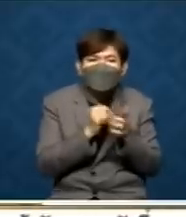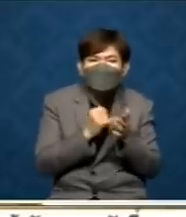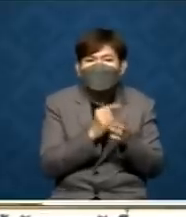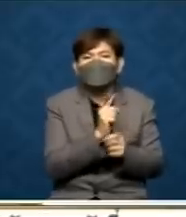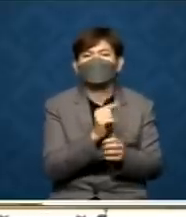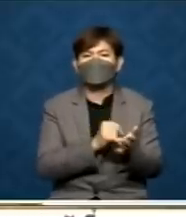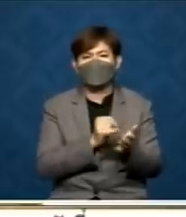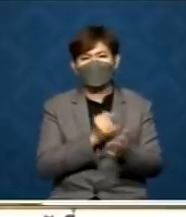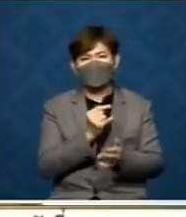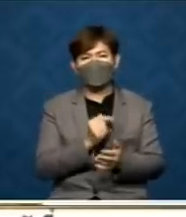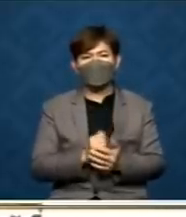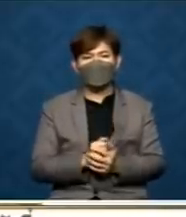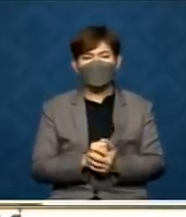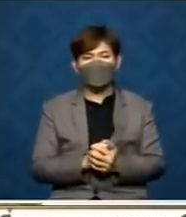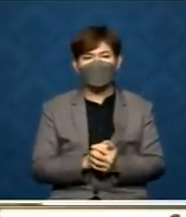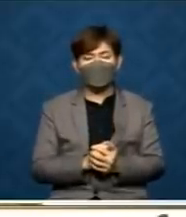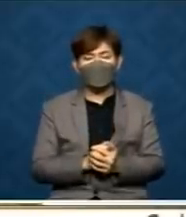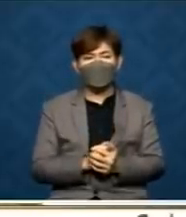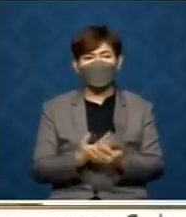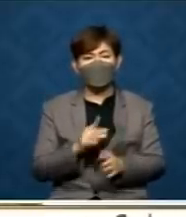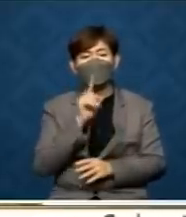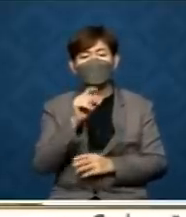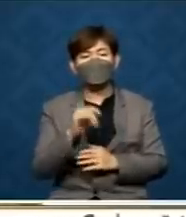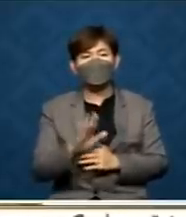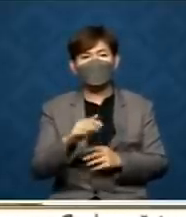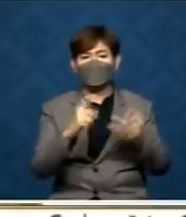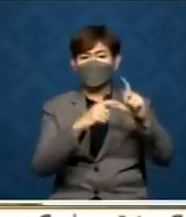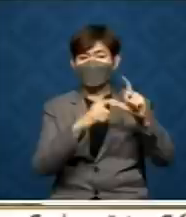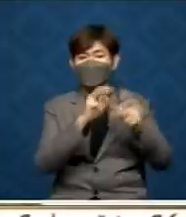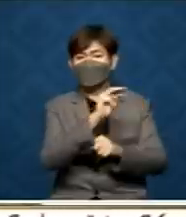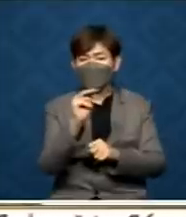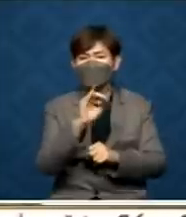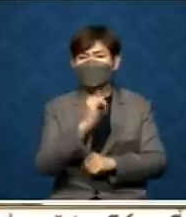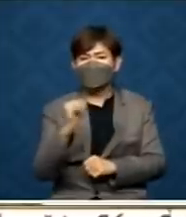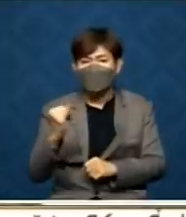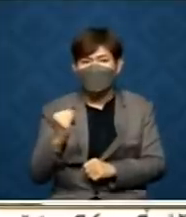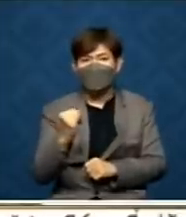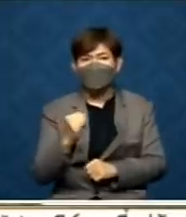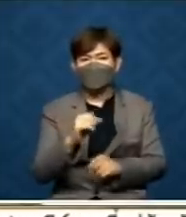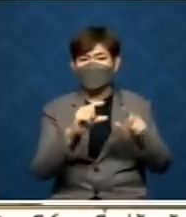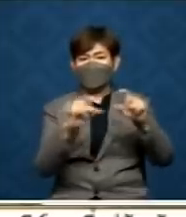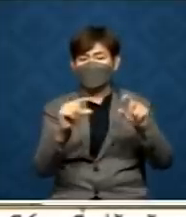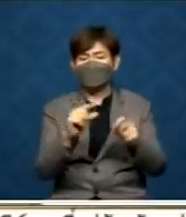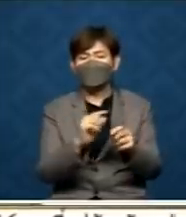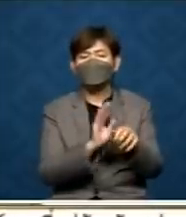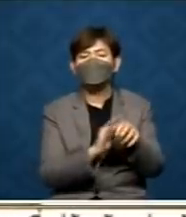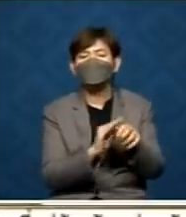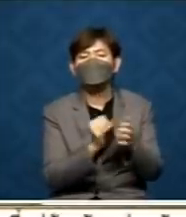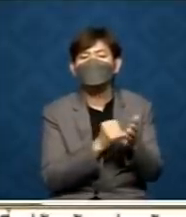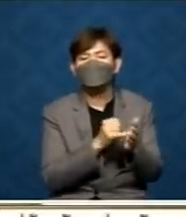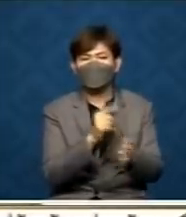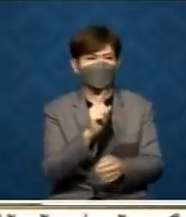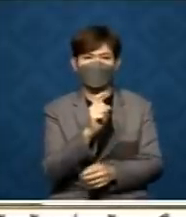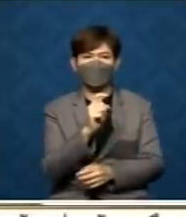การสะกิดได้หมดมาแล้วประเทศโน้นไอ้ไฟเซอร์มาโดนหน้าช่องชั่นเนี่ยนอกจากสะกิตไม่ได้ประเทศนั้น